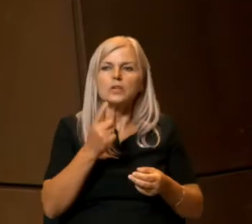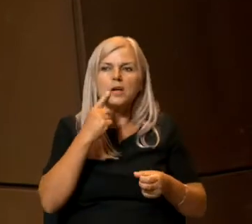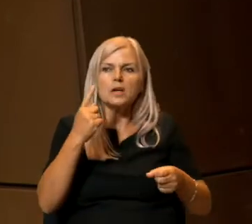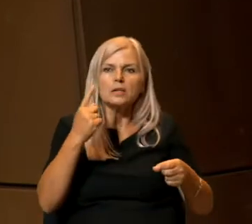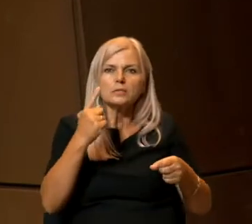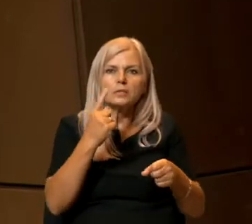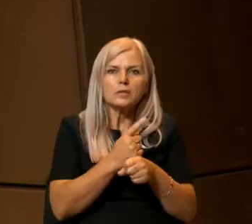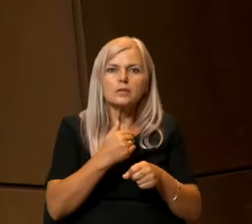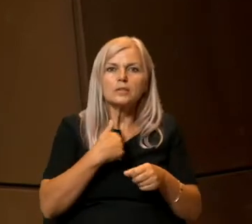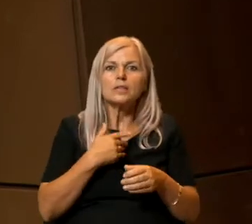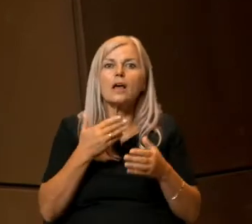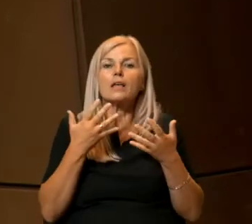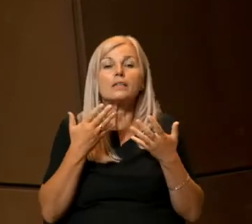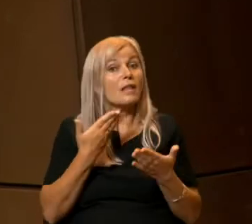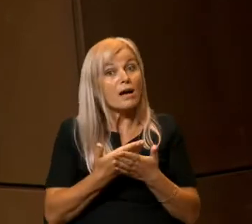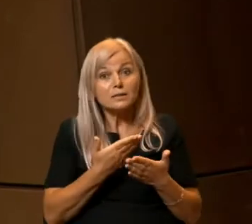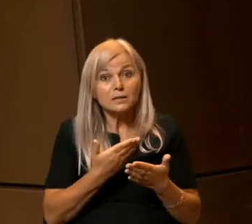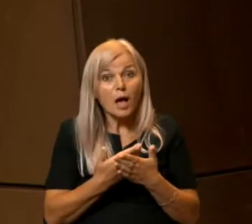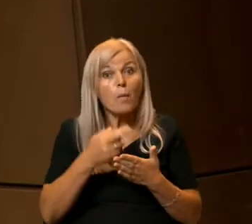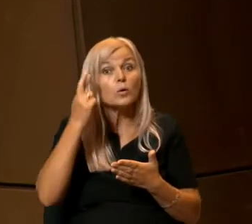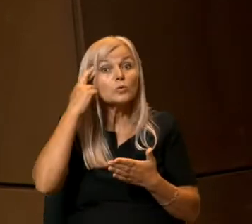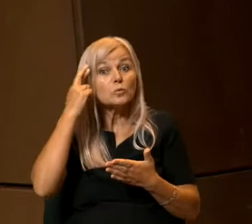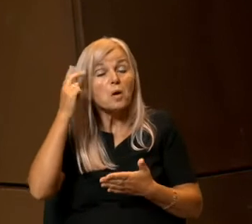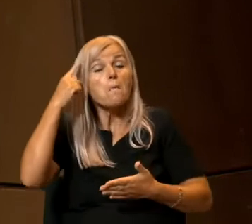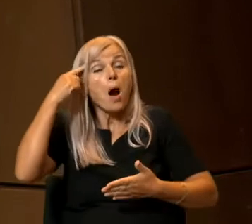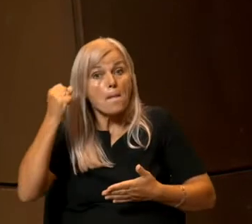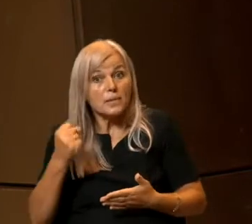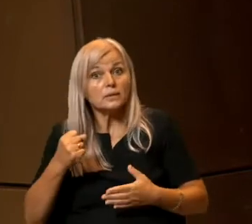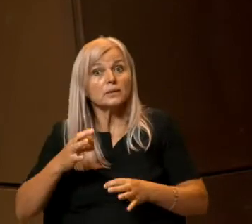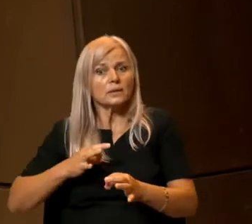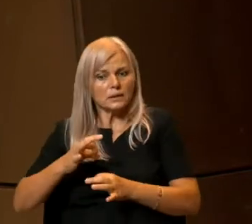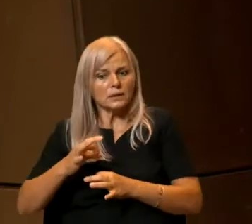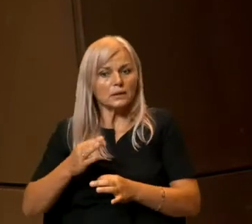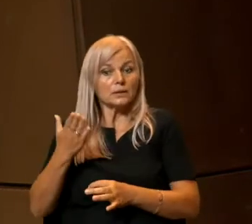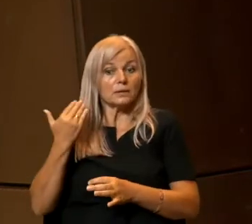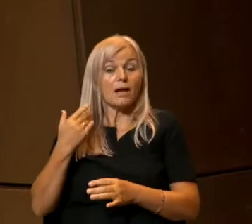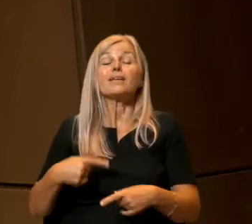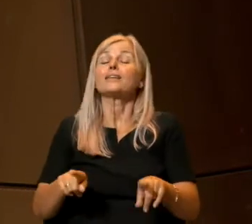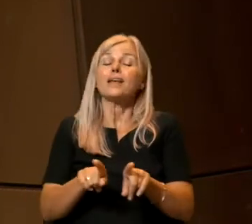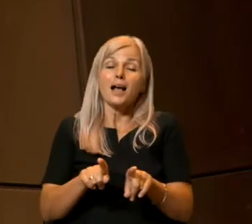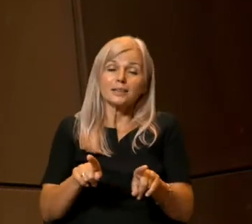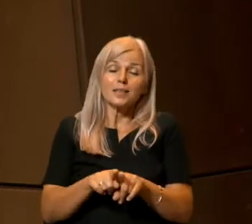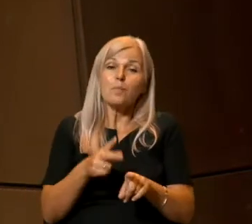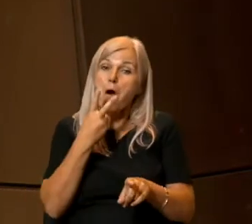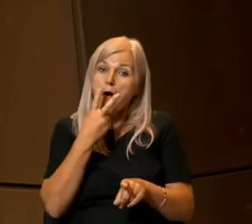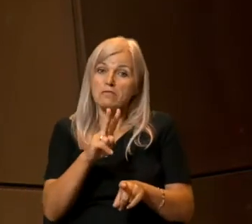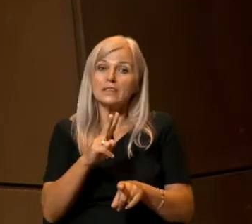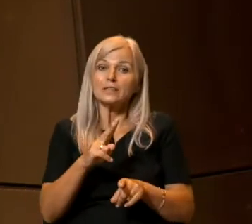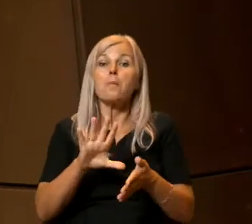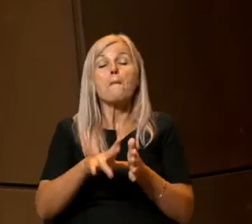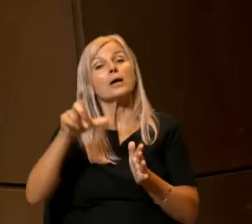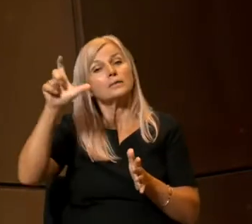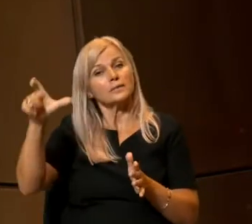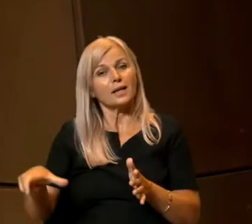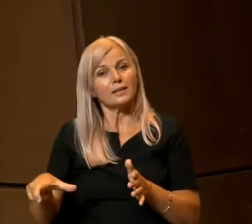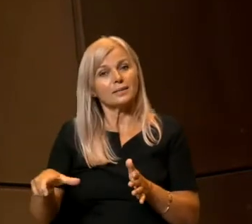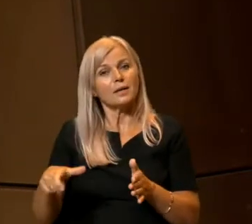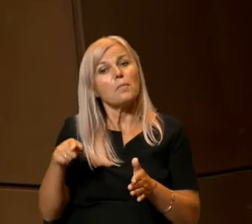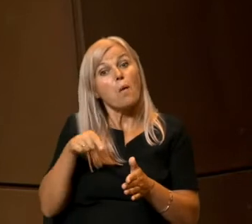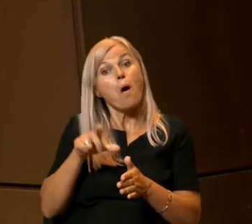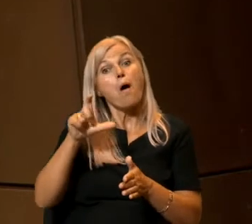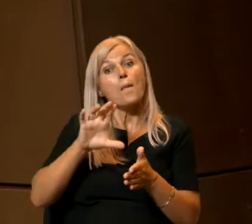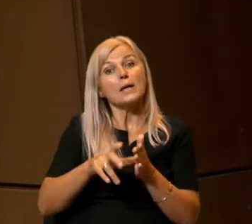musimy odnieść się do historii. I to też widać w Gdańsku, czy w mieście Danzig, ponieważ ma on